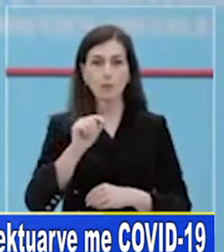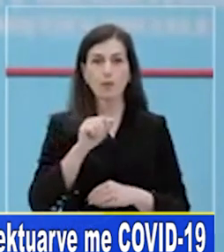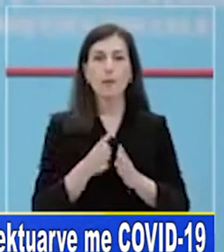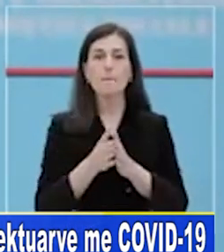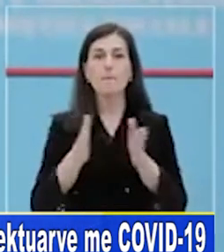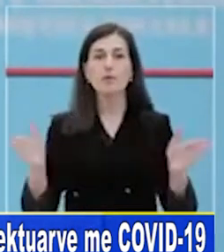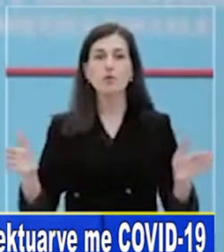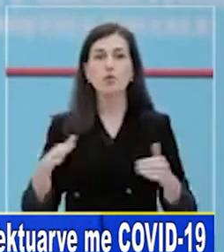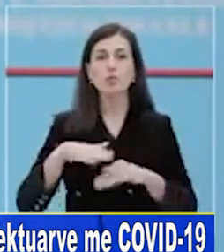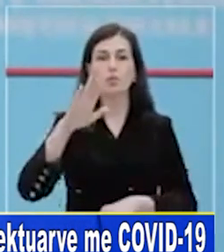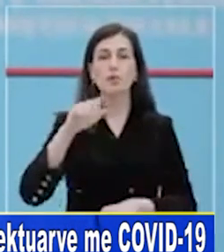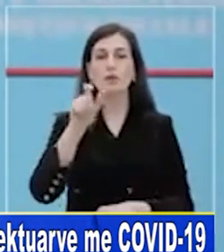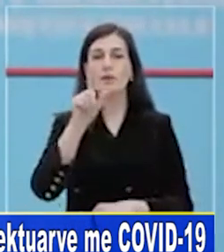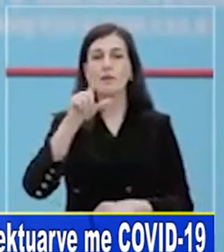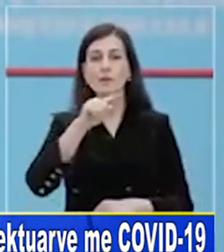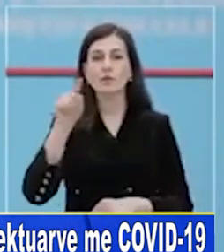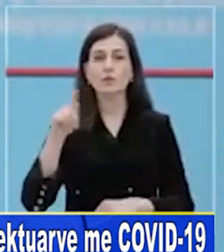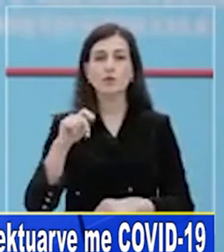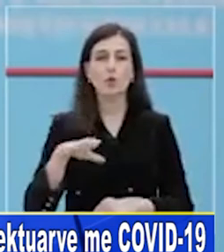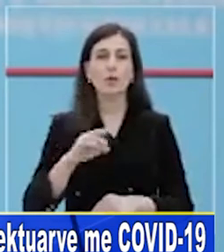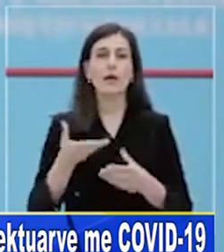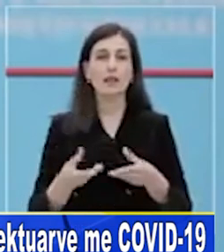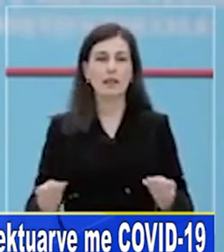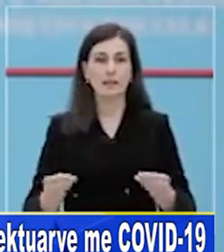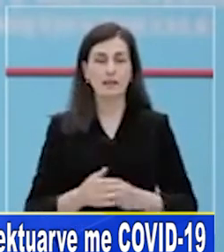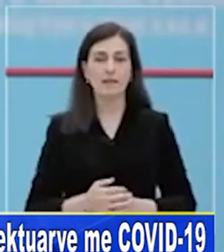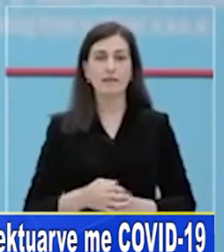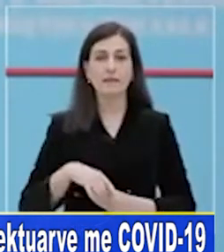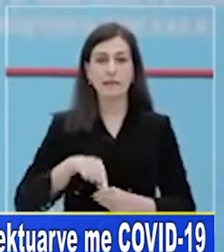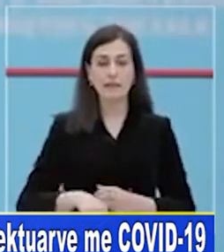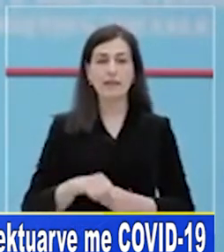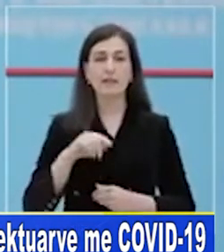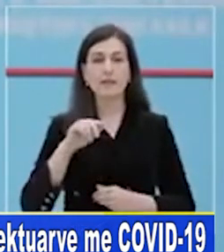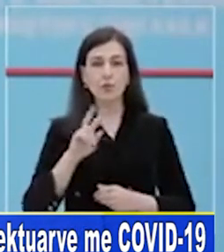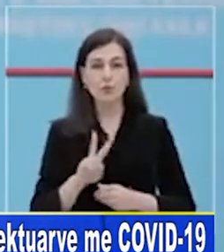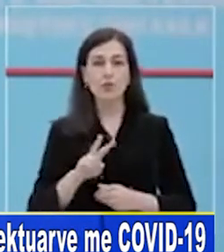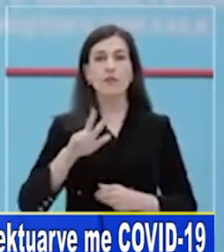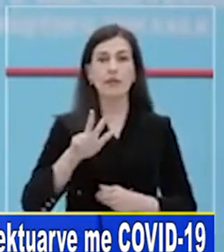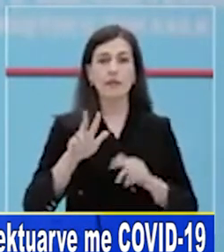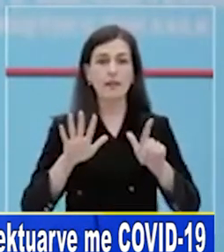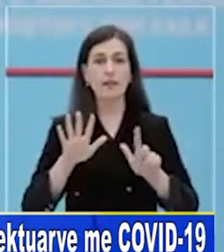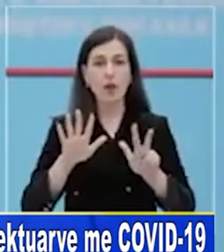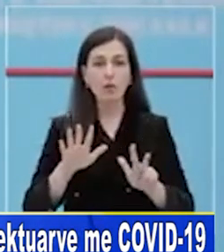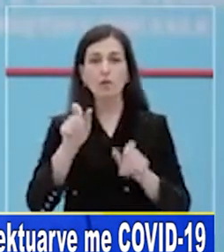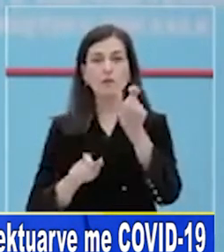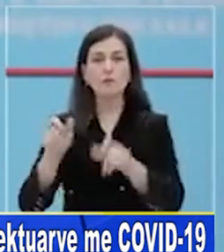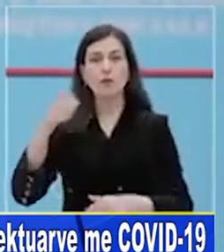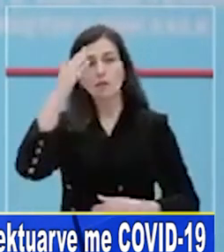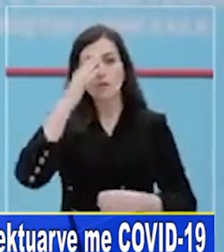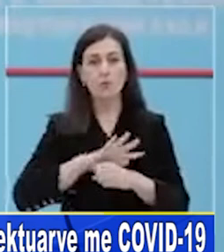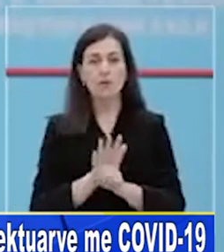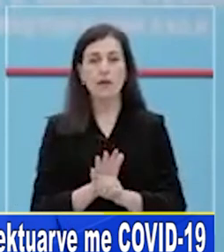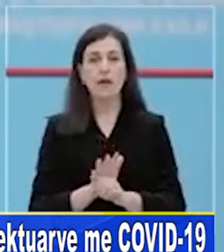shëruarve në Shqipëri. Aktualisht në vendin tonë janë 239 pacientë aktiv me COVID-19 dhe pjesa më e madhe e